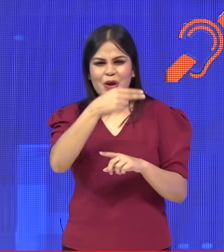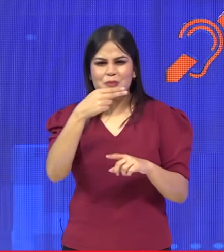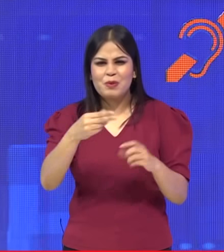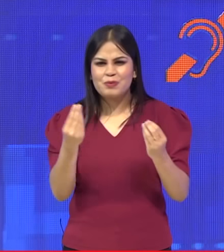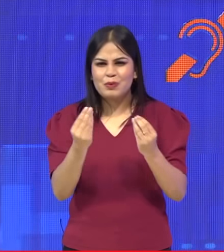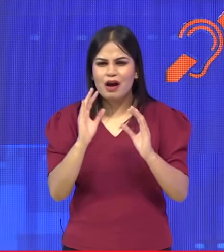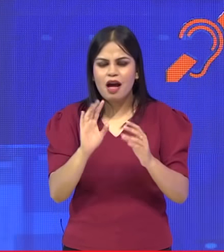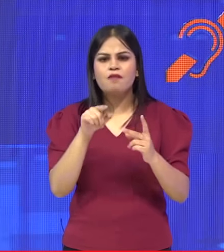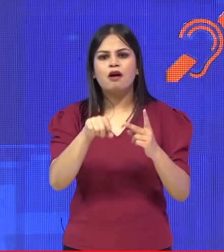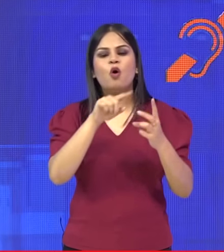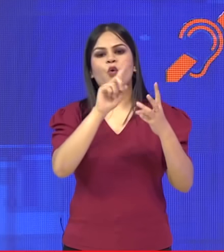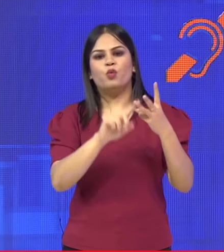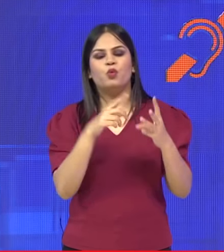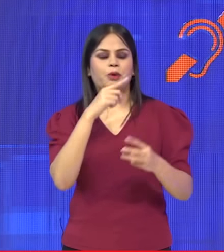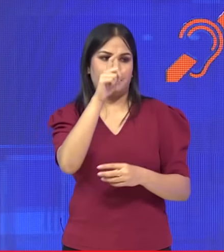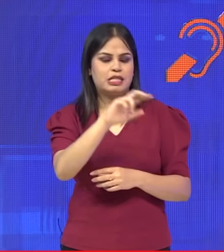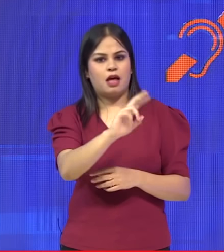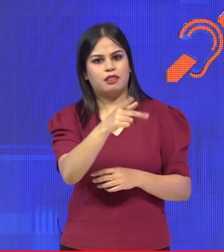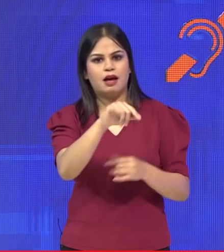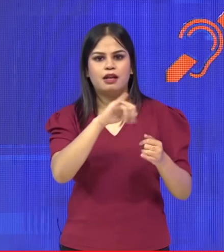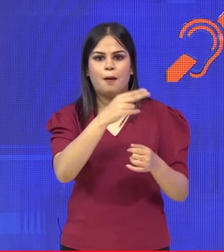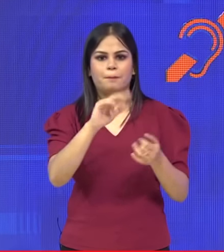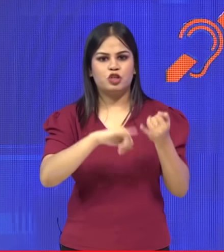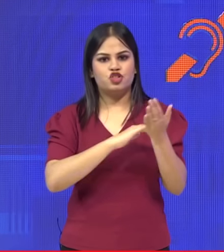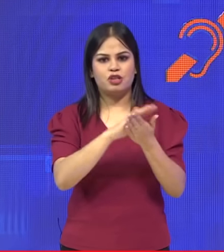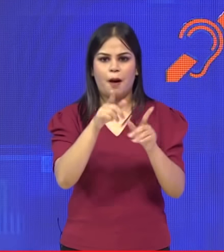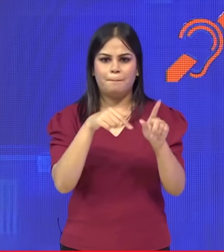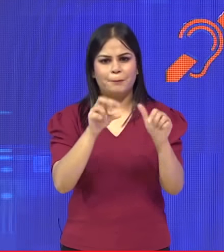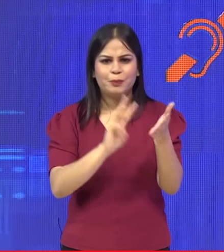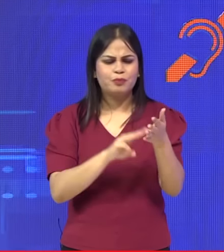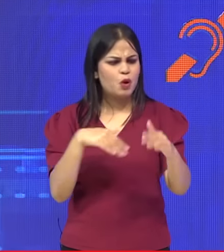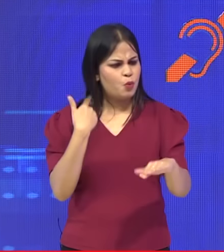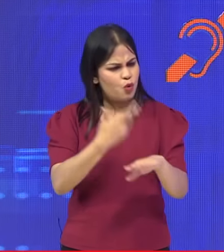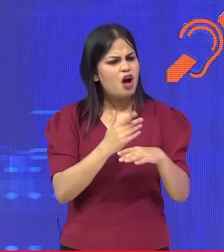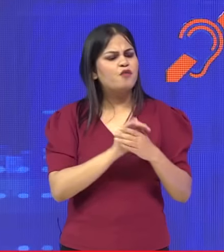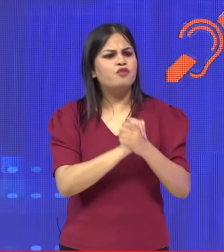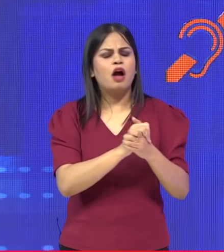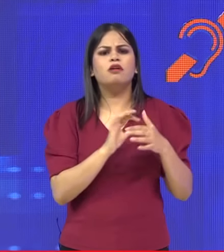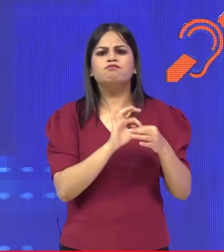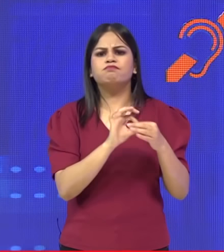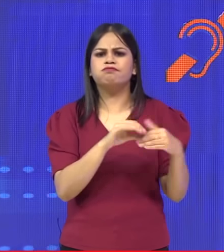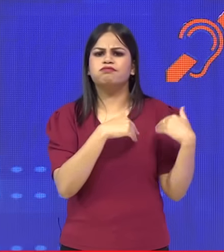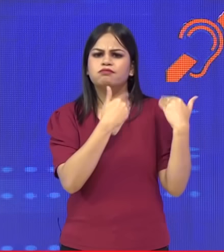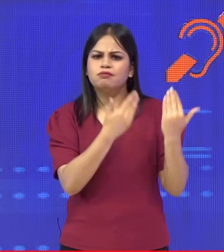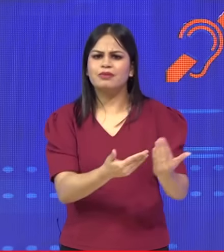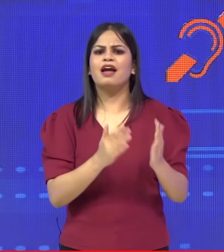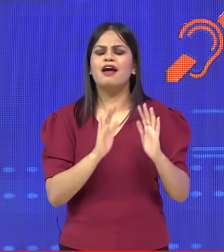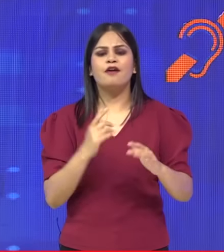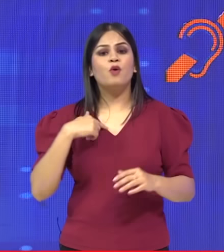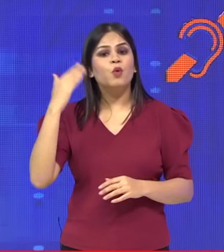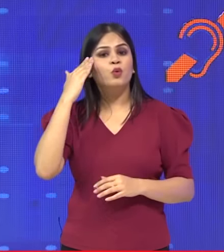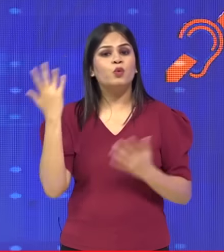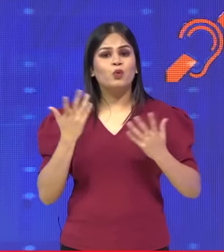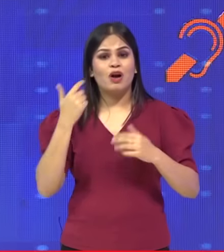एसएमएस से श्याम बजाज है वो अभी तक मेरे दोस्त हैं क्योंकि मुझे पता है की जब